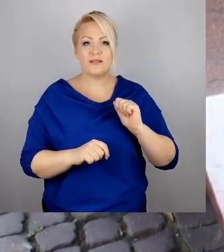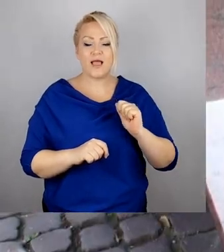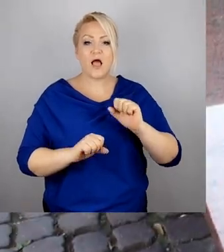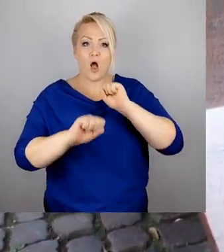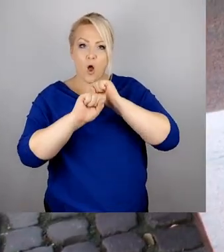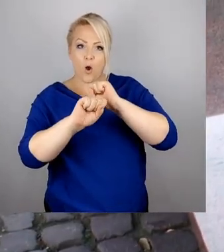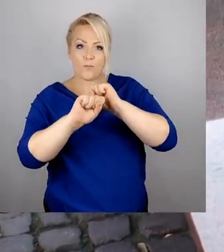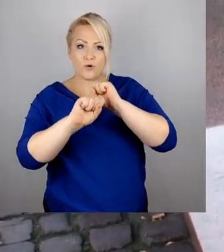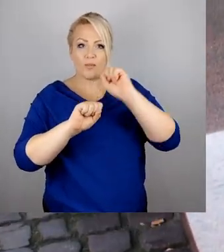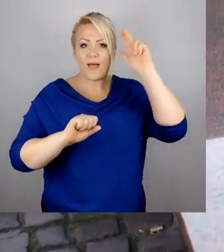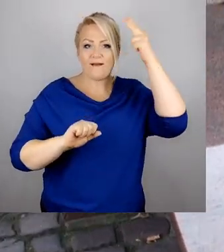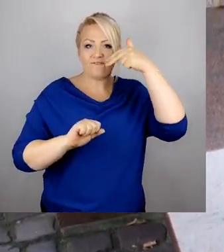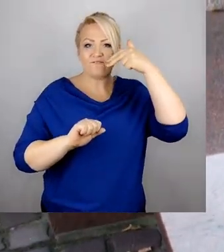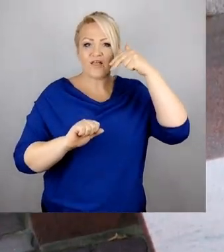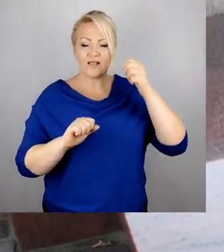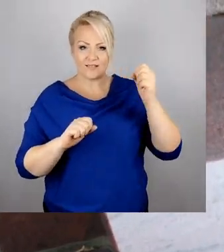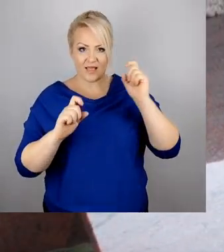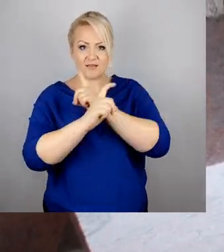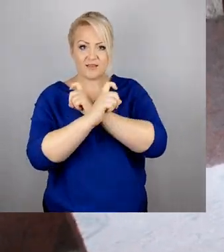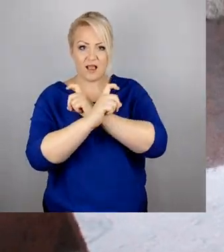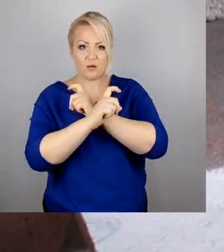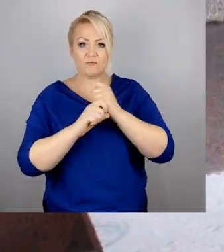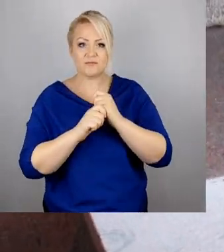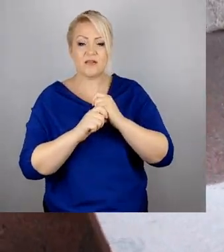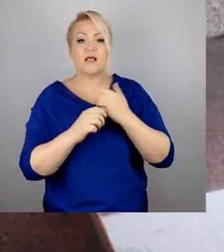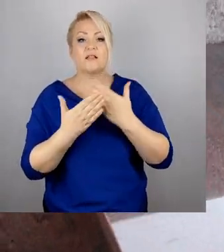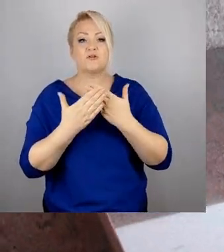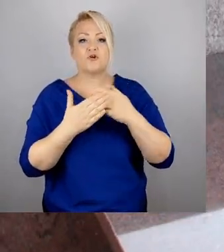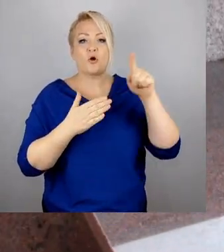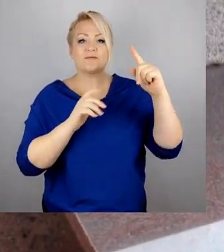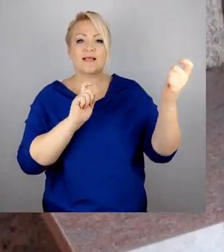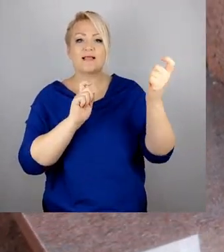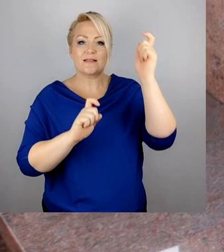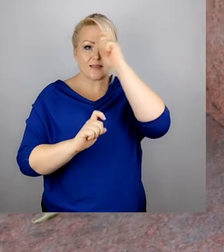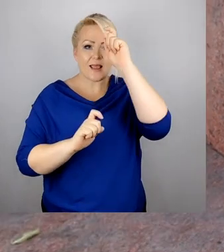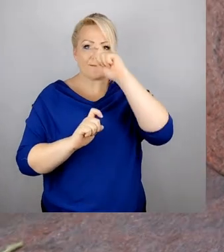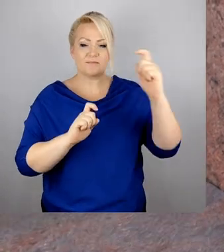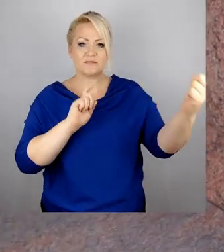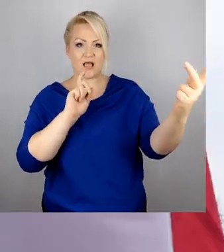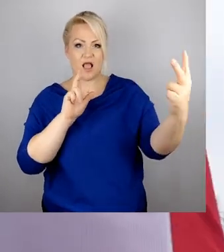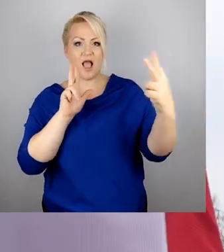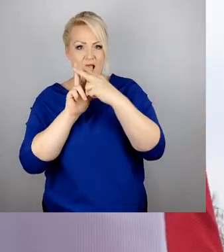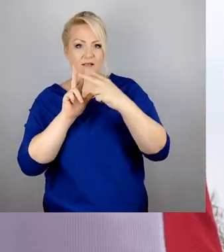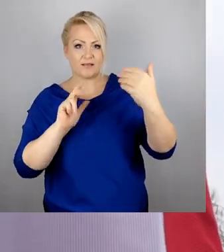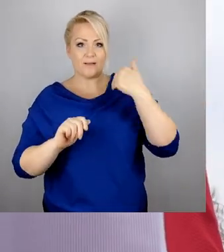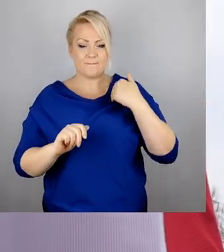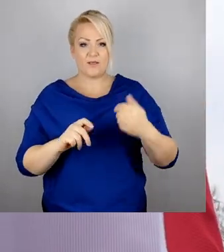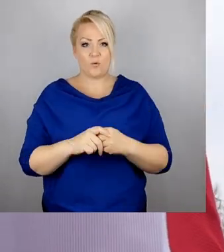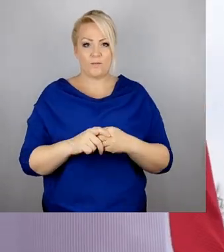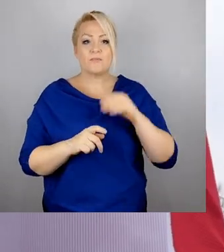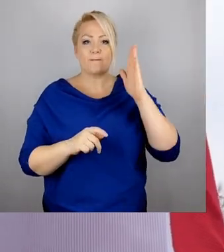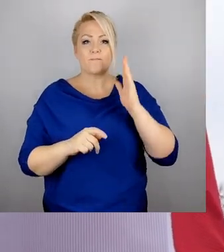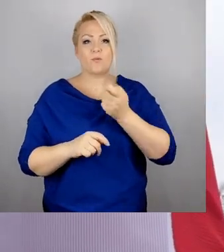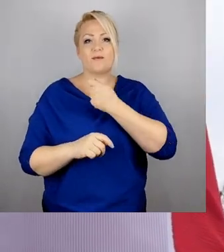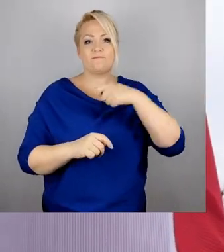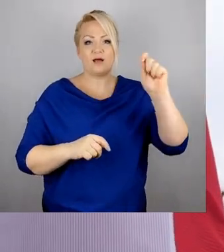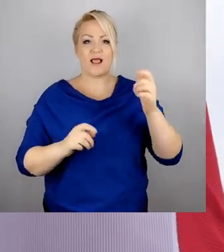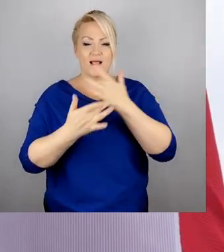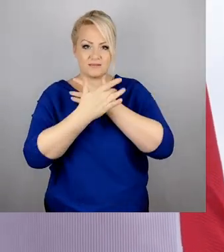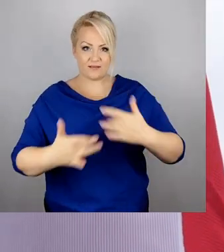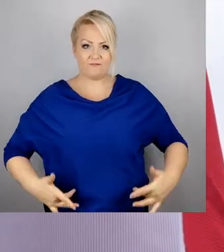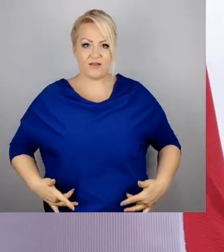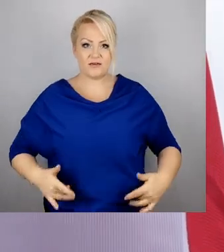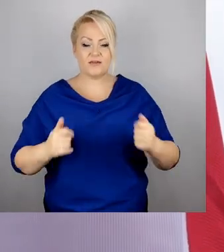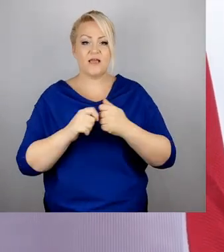Militari, nominację na generała brygady oraz zmianę o krwawej gwiazdze Ostrołęki. Po upadku Powstania wyemigrował do